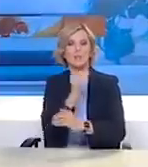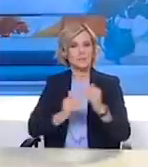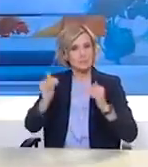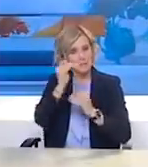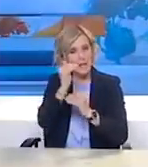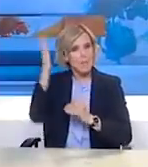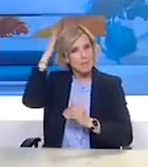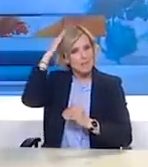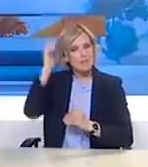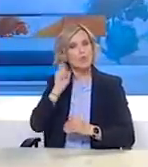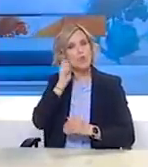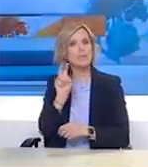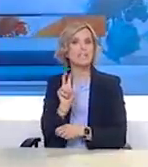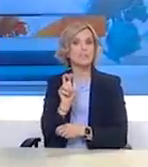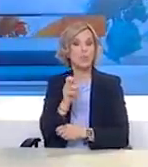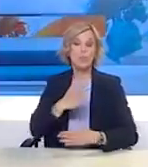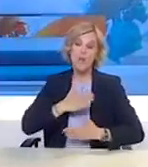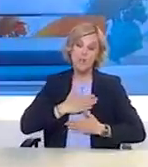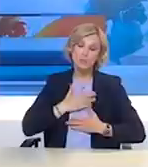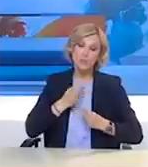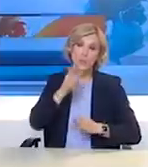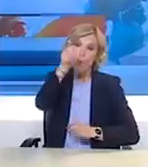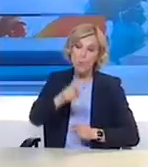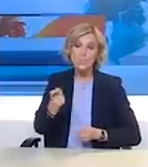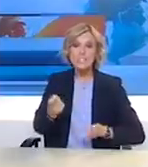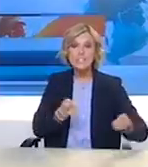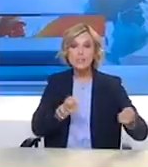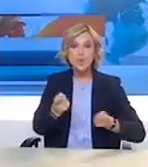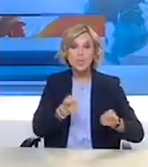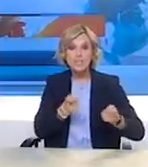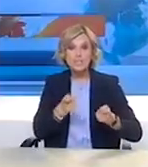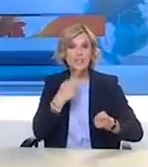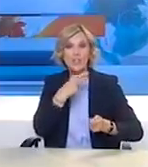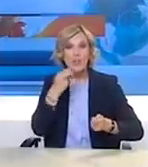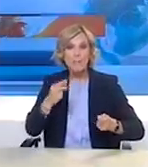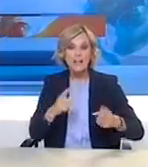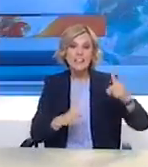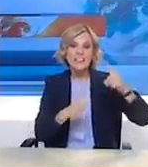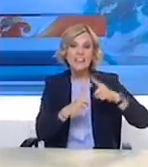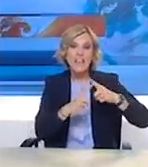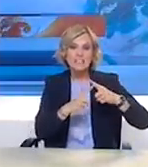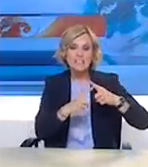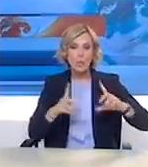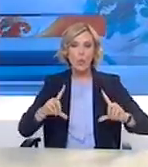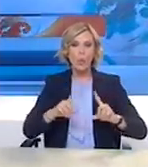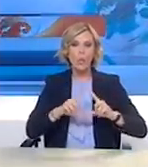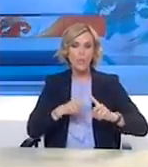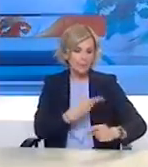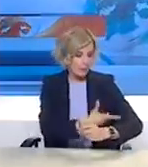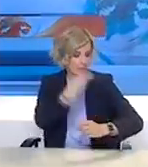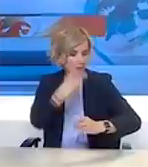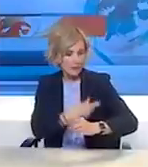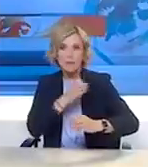Χατζηχριστοδούλου Χρήστο, τον καθηγητή, τον οποίο θέλω να ευχαριστήσω, τα τεστ τα οποία θα επεκταθούν και σε